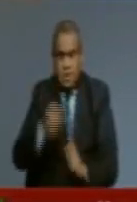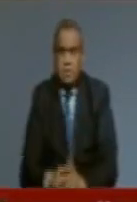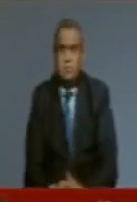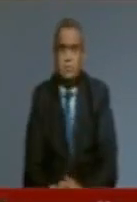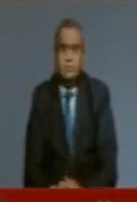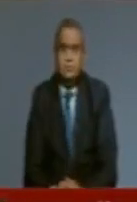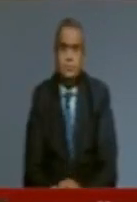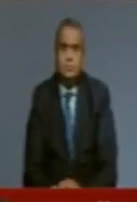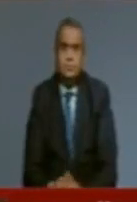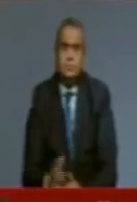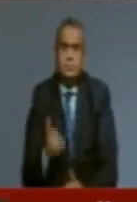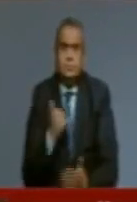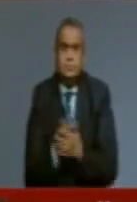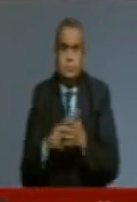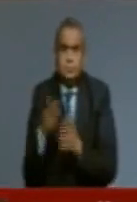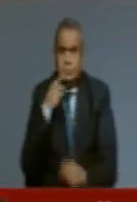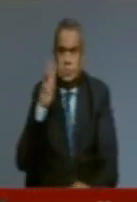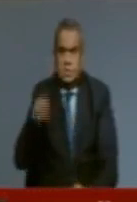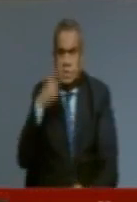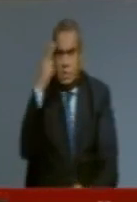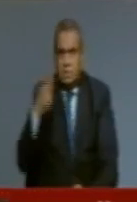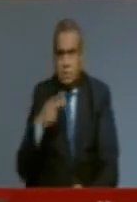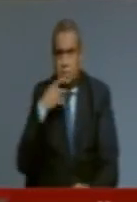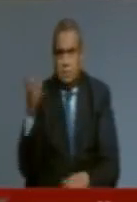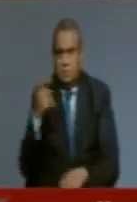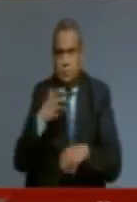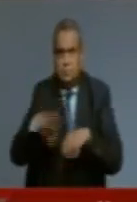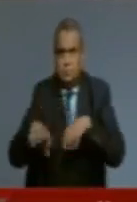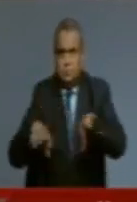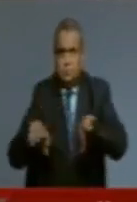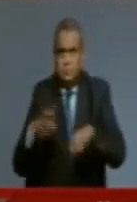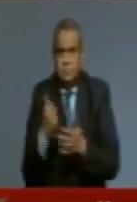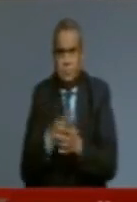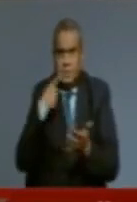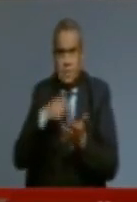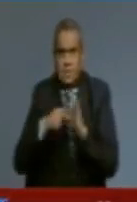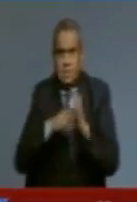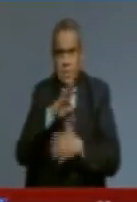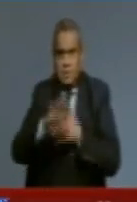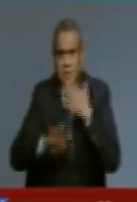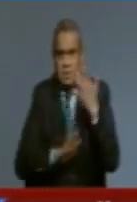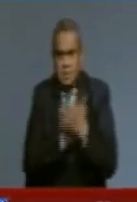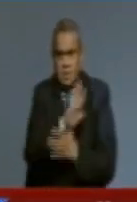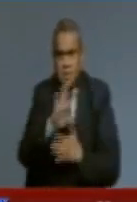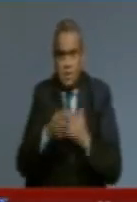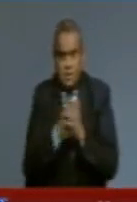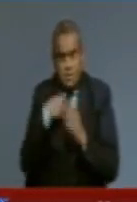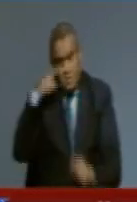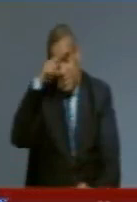كل المسيحيين الأرثوذكس، لكنه تأثر بضغوط شديدة